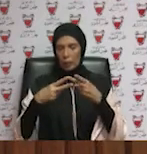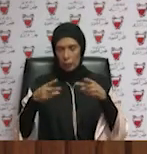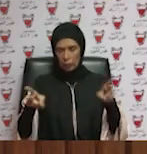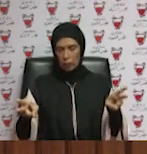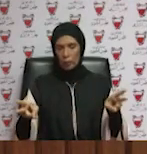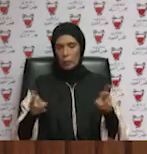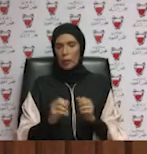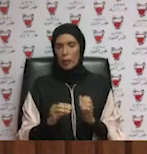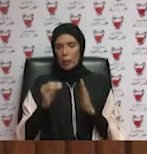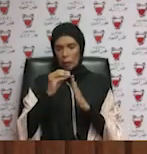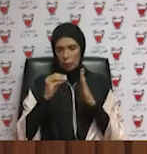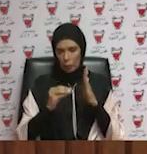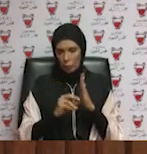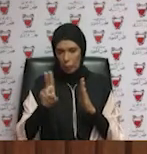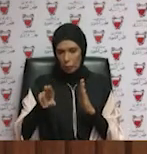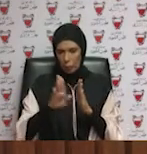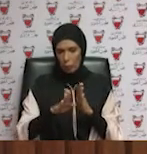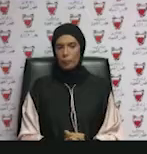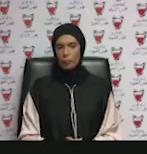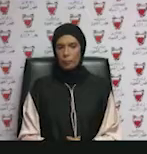الموافقون على تثبيت التقرير في المضبطة؟